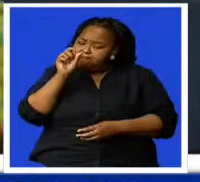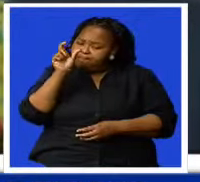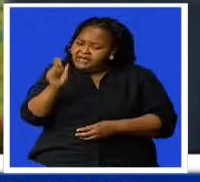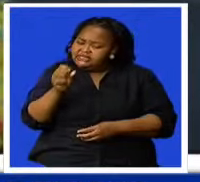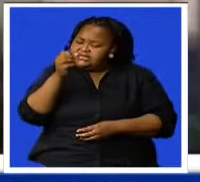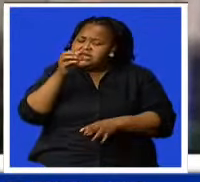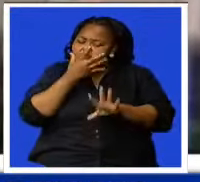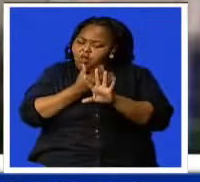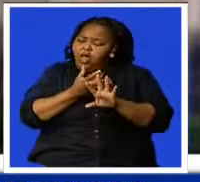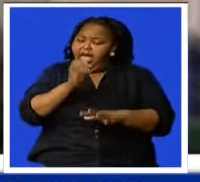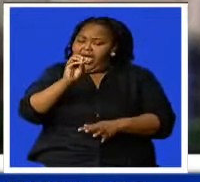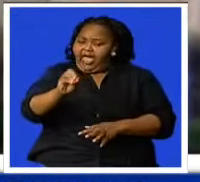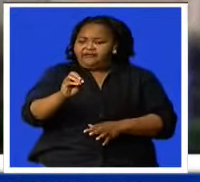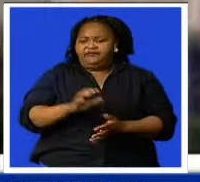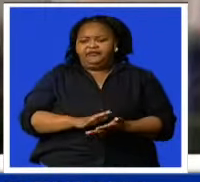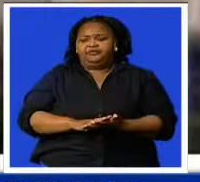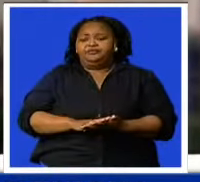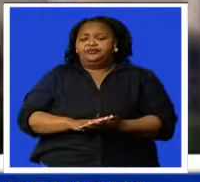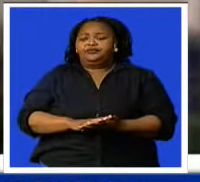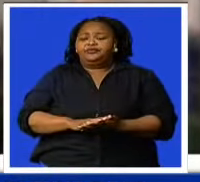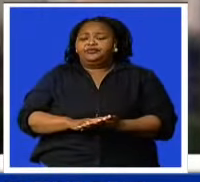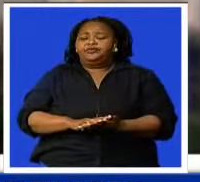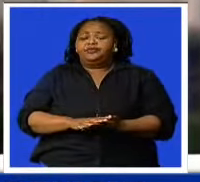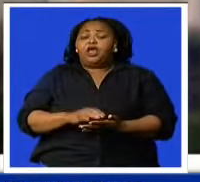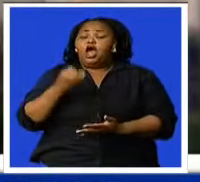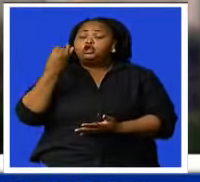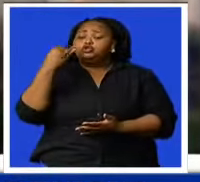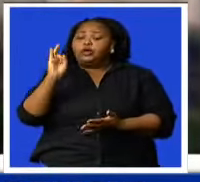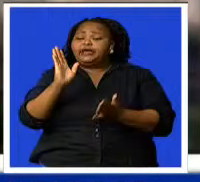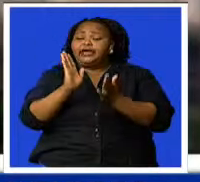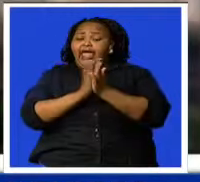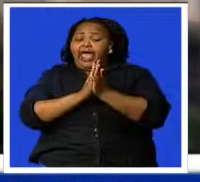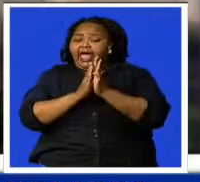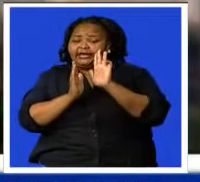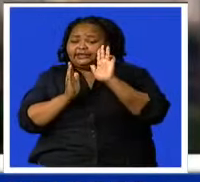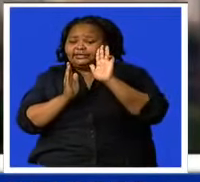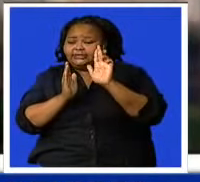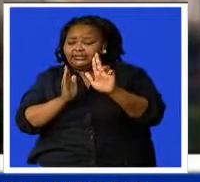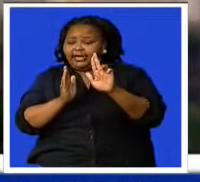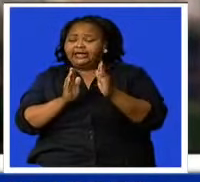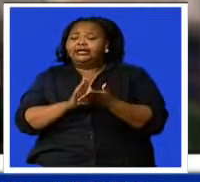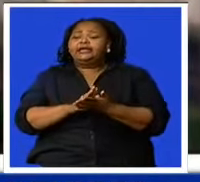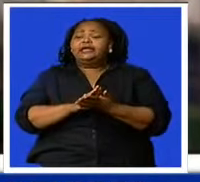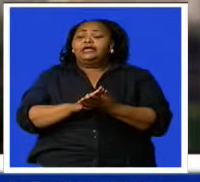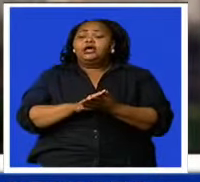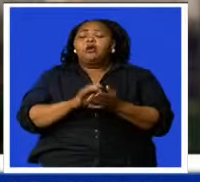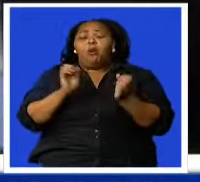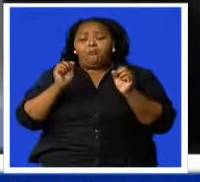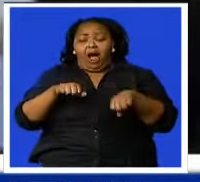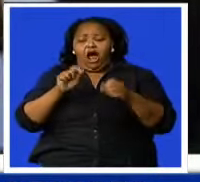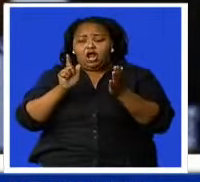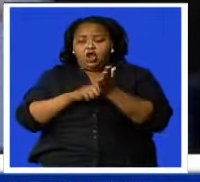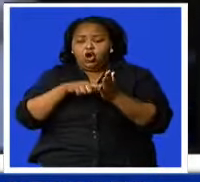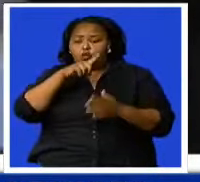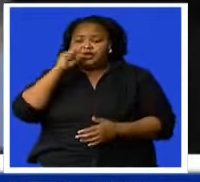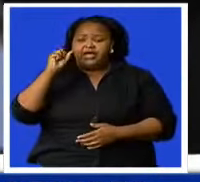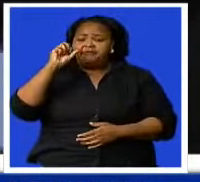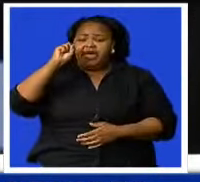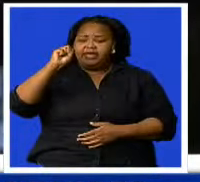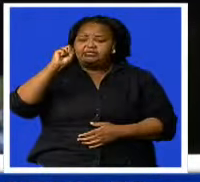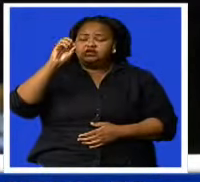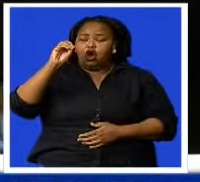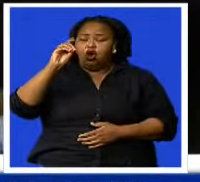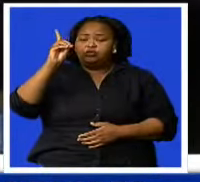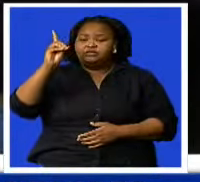njengoba ngeminyaka wa-2018 lashaya umthetho i-Sexual Offences and Domestic Violence Act of 2018 i-SODV lohle